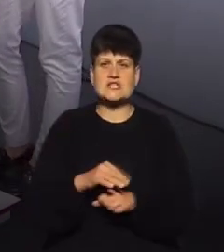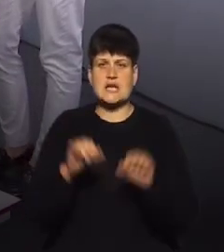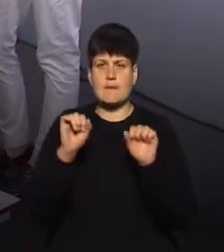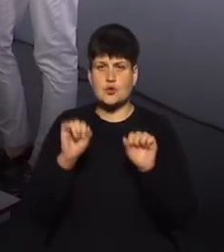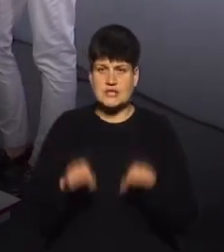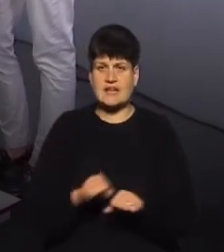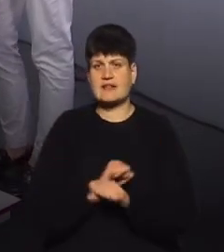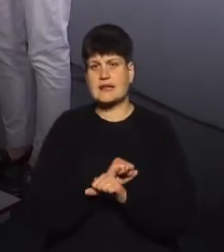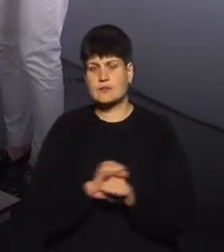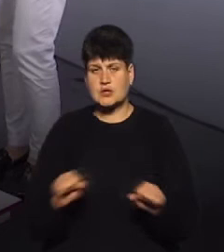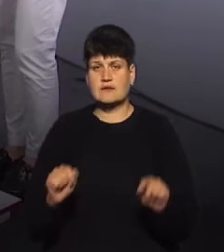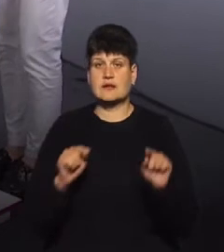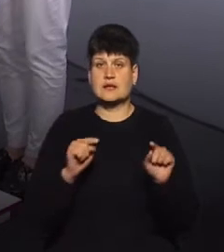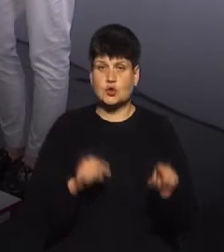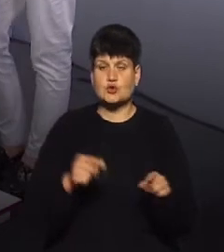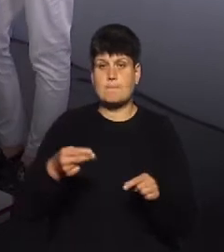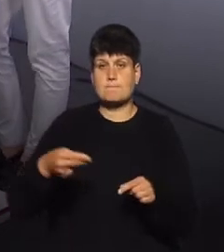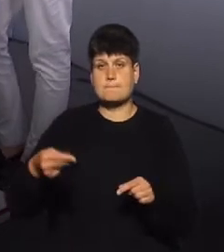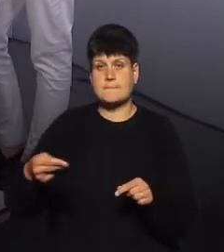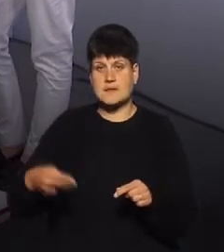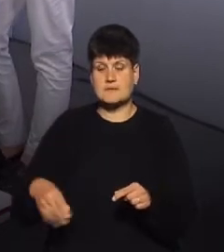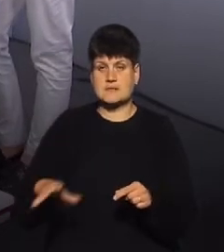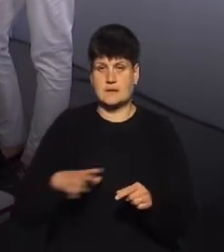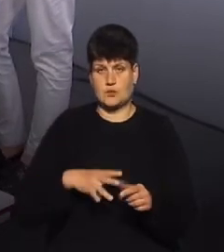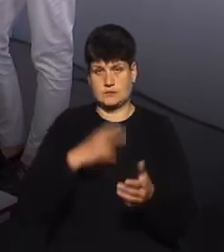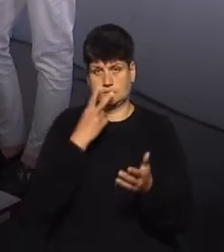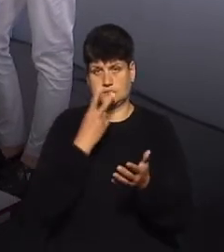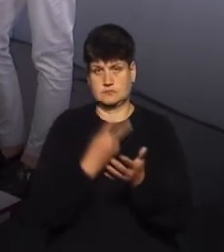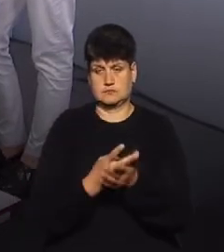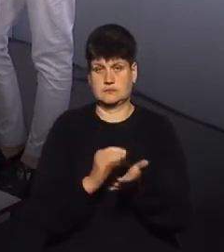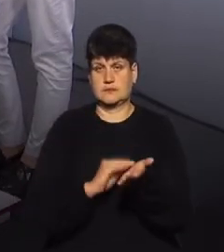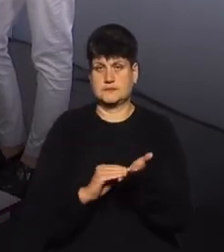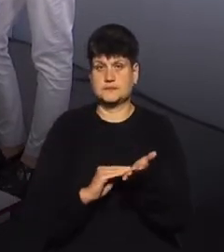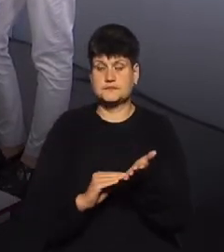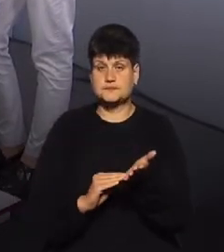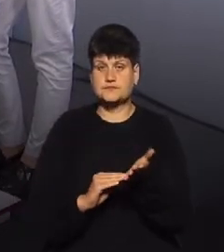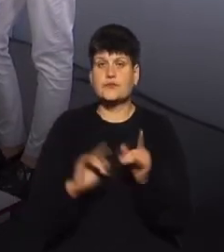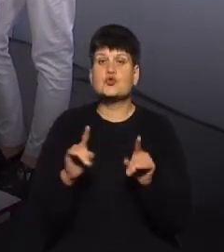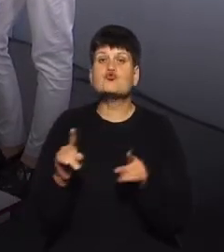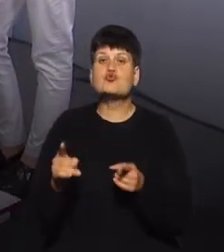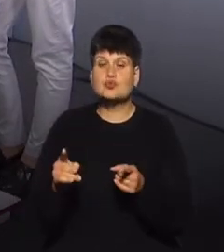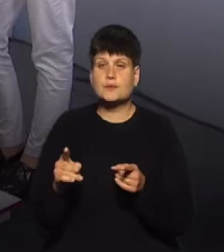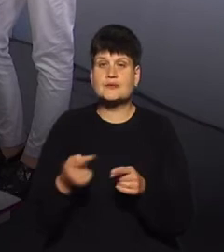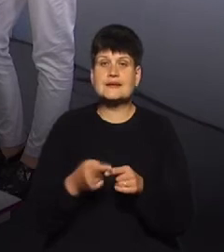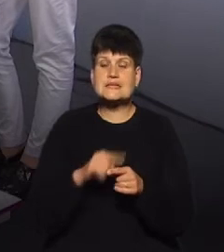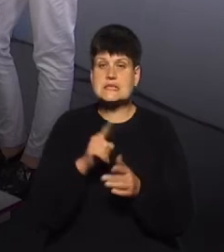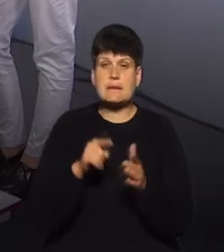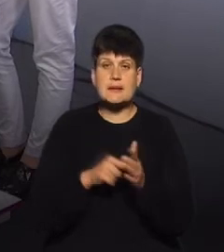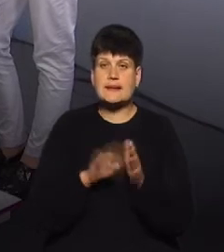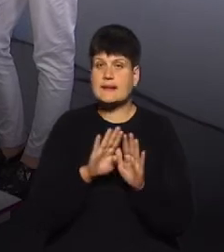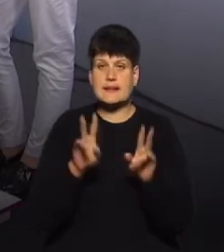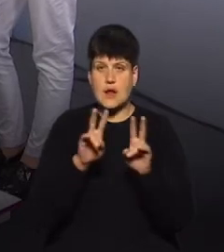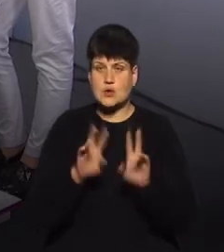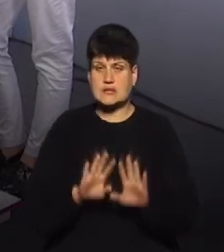щоб оці підписи були публічно опубліковані. Чому, значить, це питання не розглядалося? Будемо говорити так,